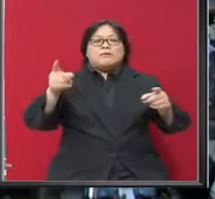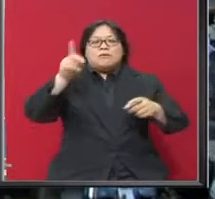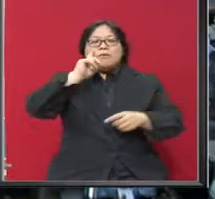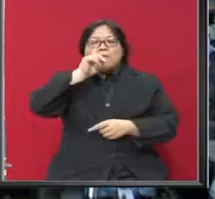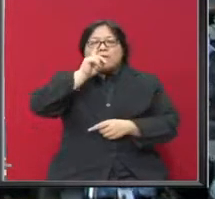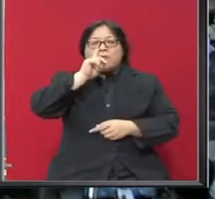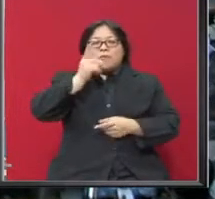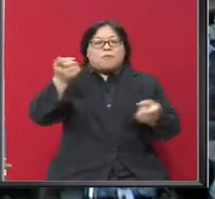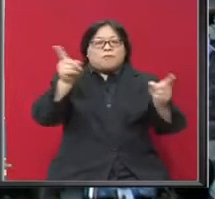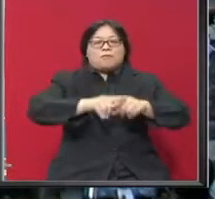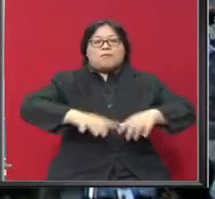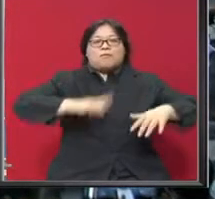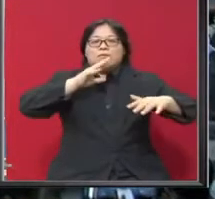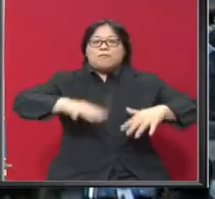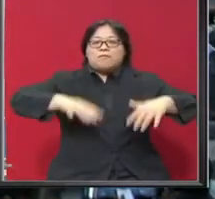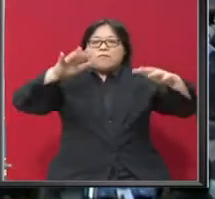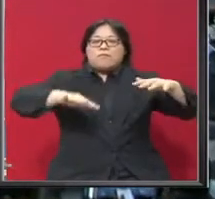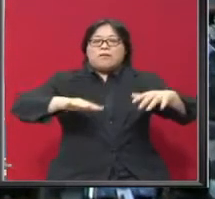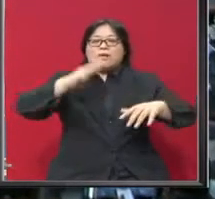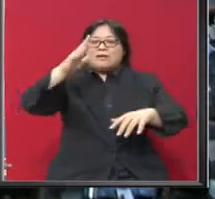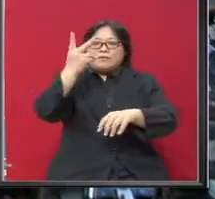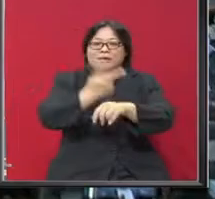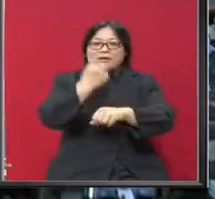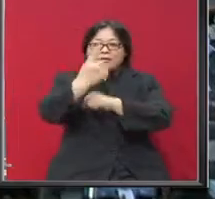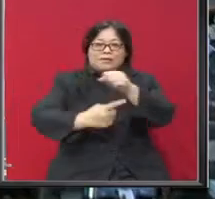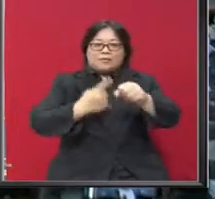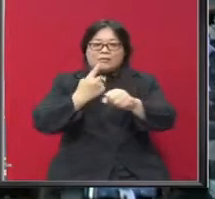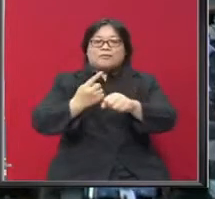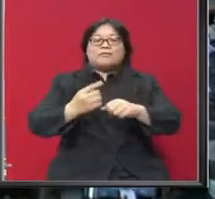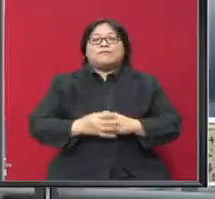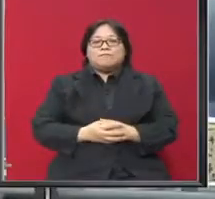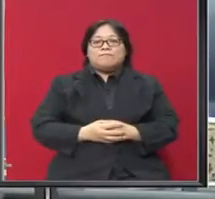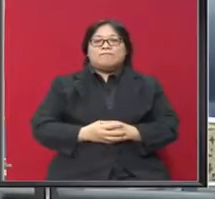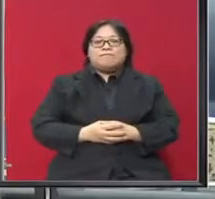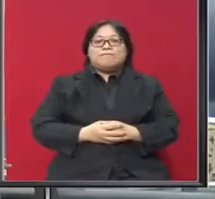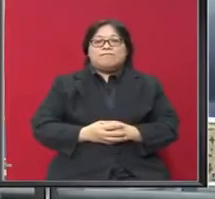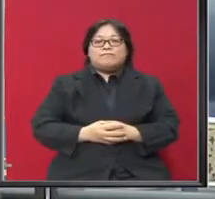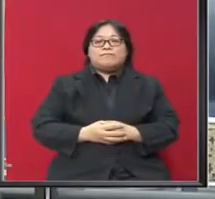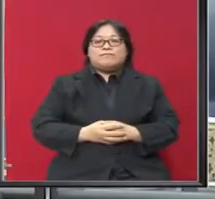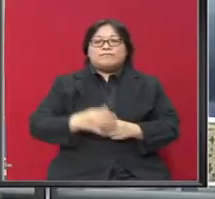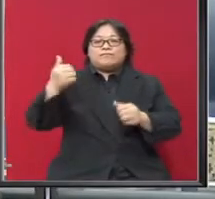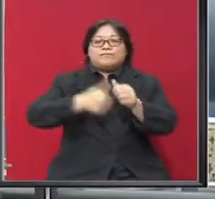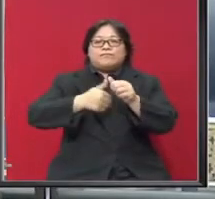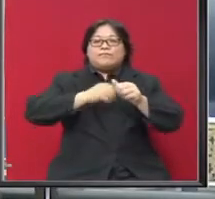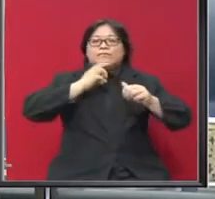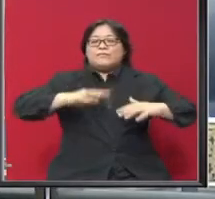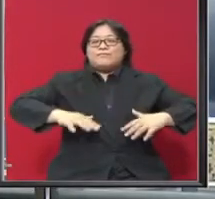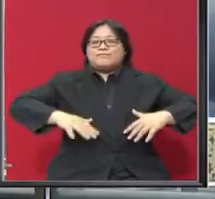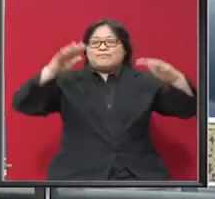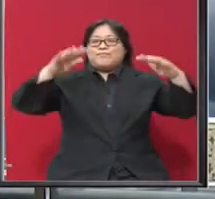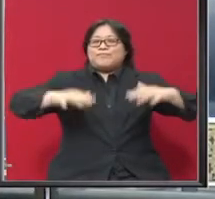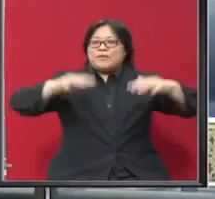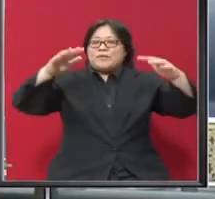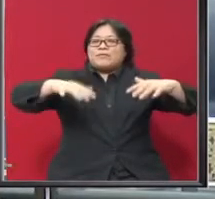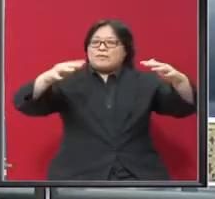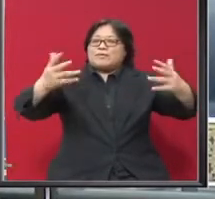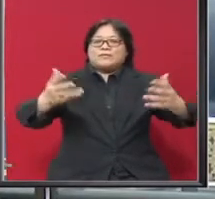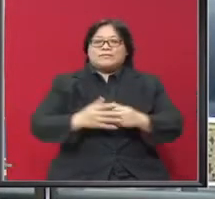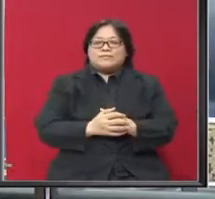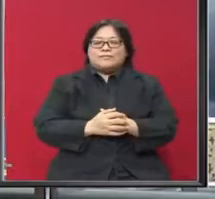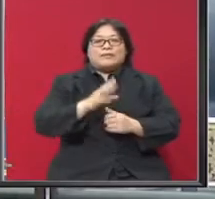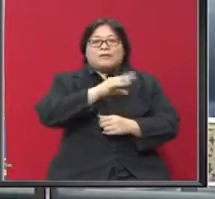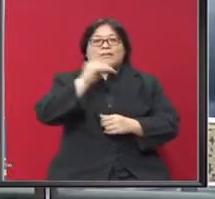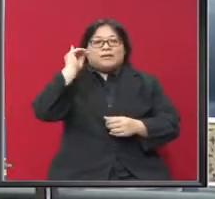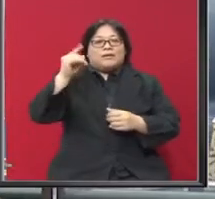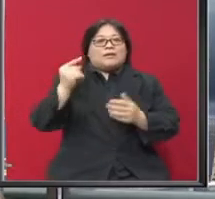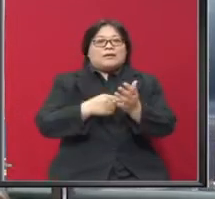banjir di kawasan tersebut melebihi mukhalis tahun Hai setiap kali hujan lebat pasti berlaku Panji dan Adakalanya